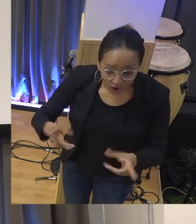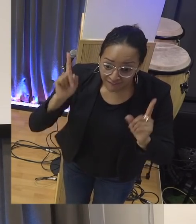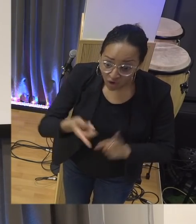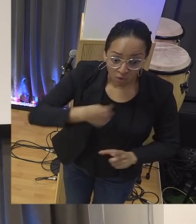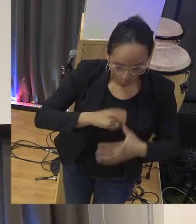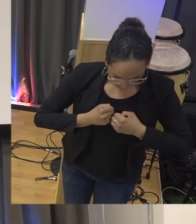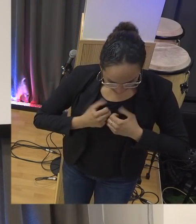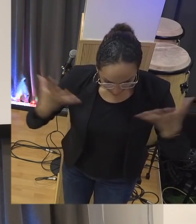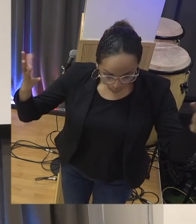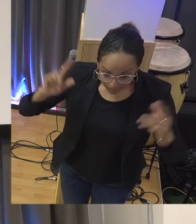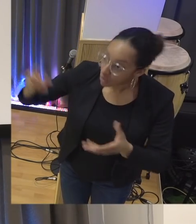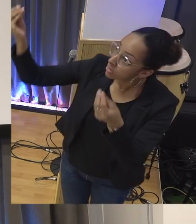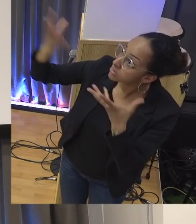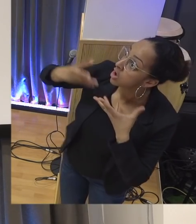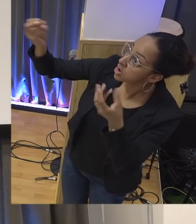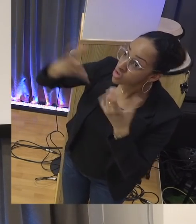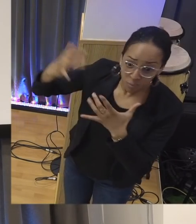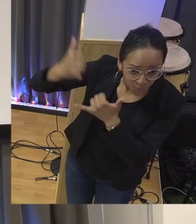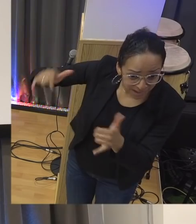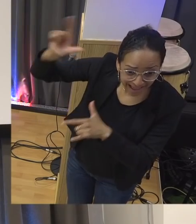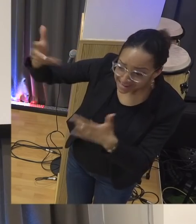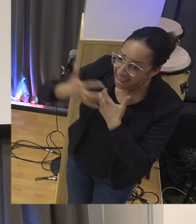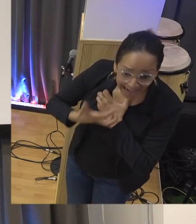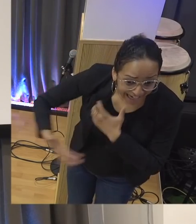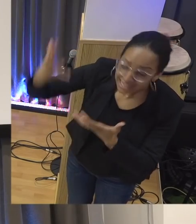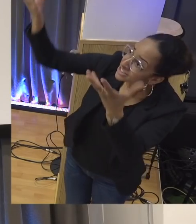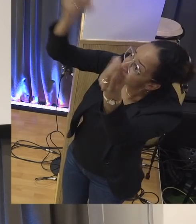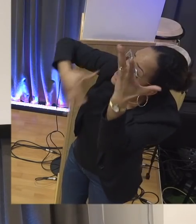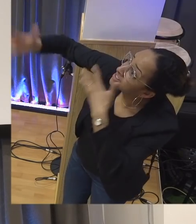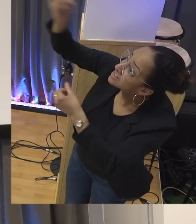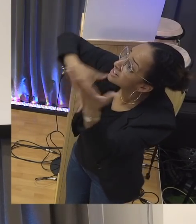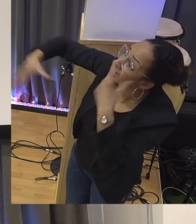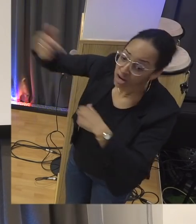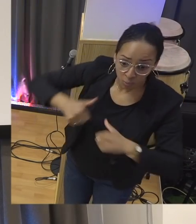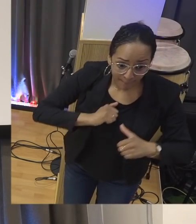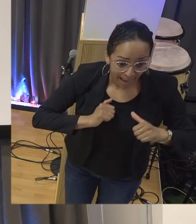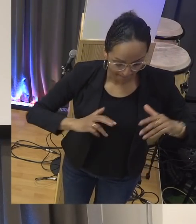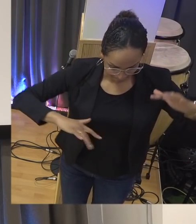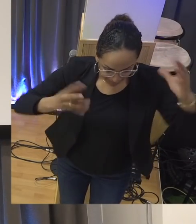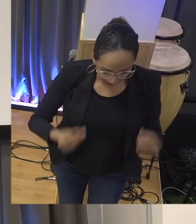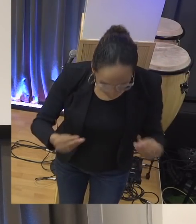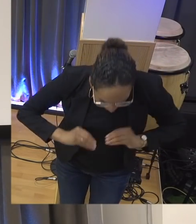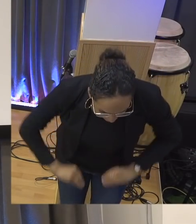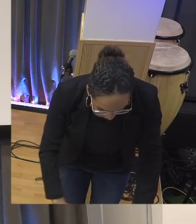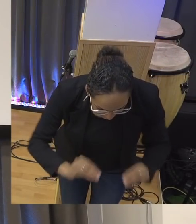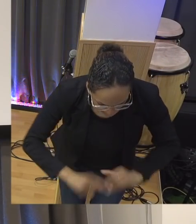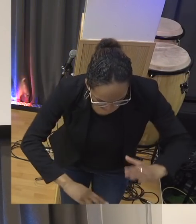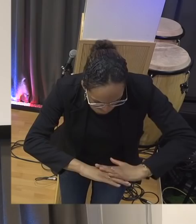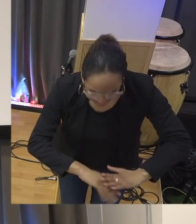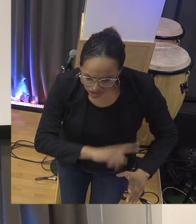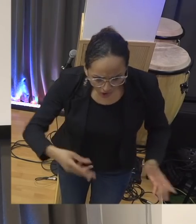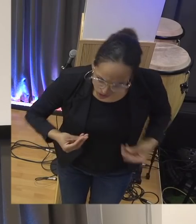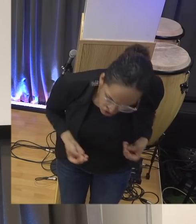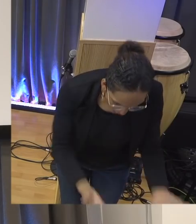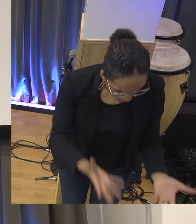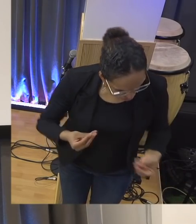l'épanouissement de tout ce potentiel. Il y a une puissance, il y a une richesse. Je ne veux pas limiter mes enfants. Je forme mes enfants pour qu'ils aillent beaucoup plus loin que